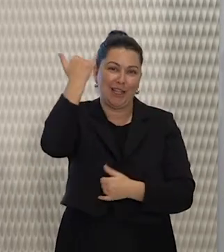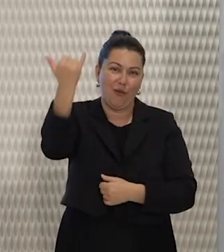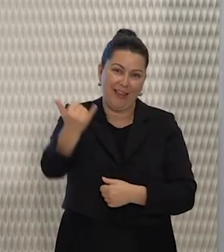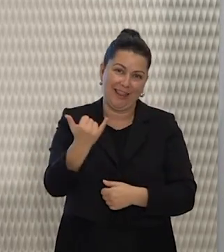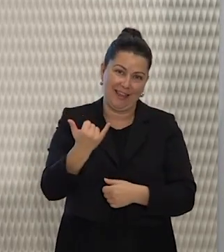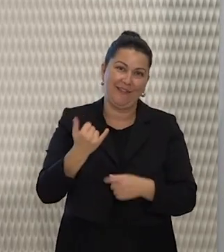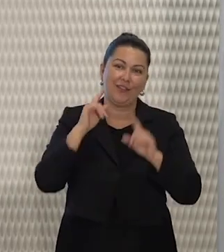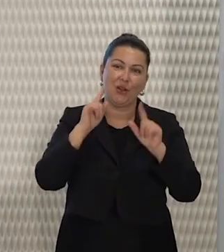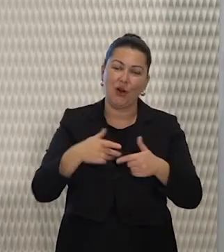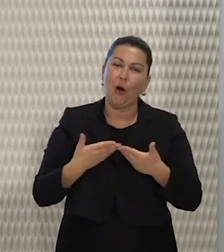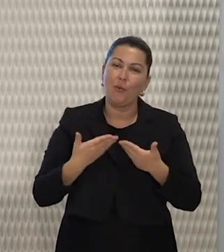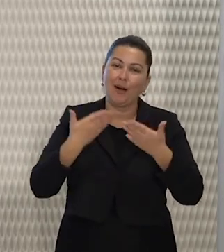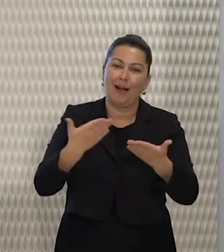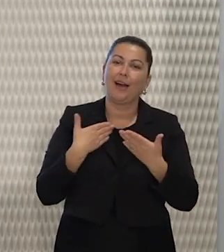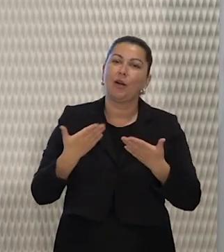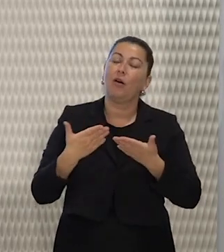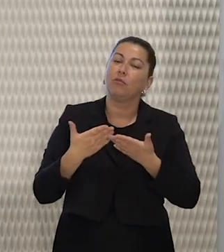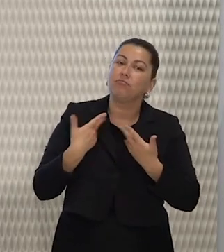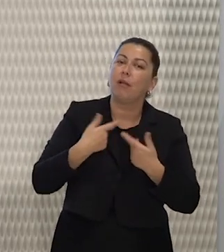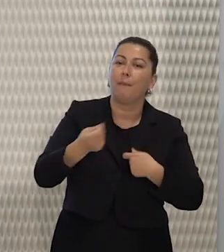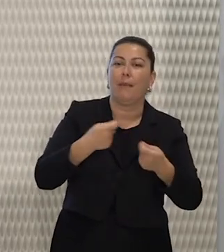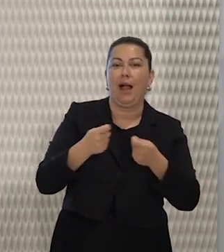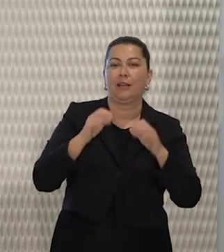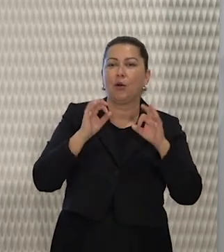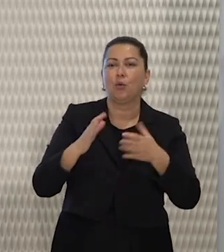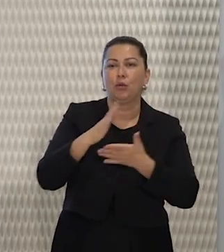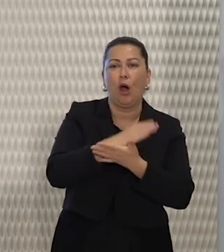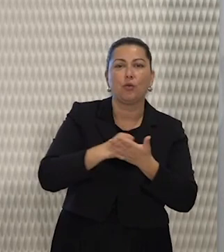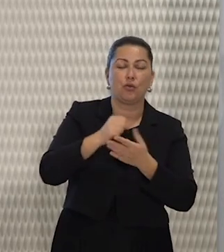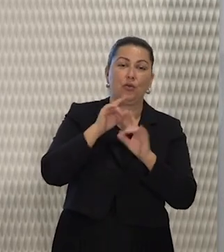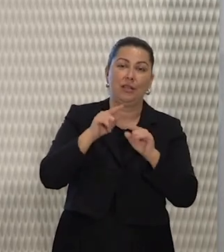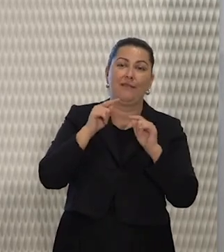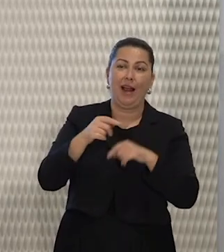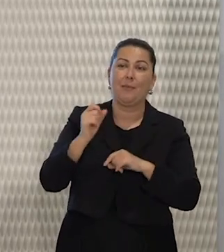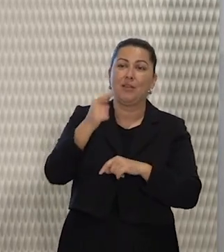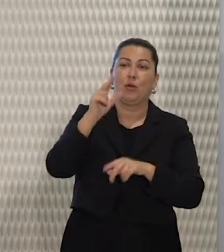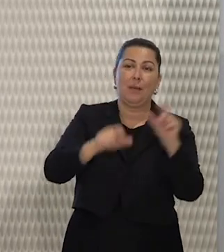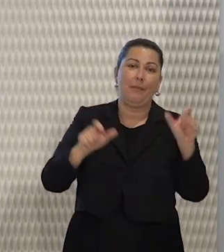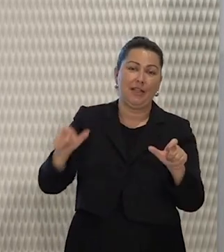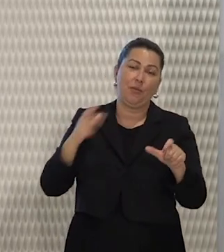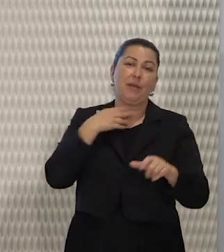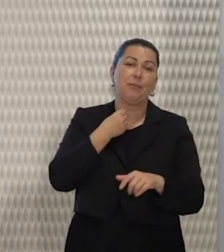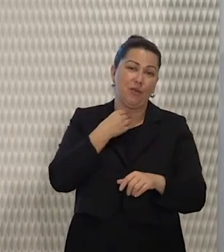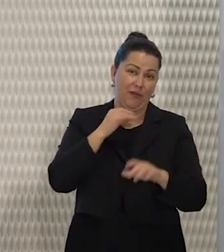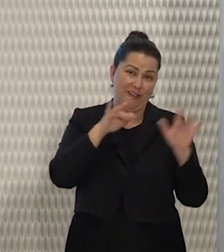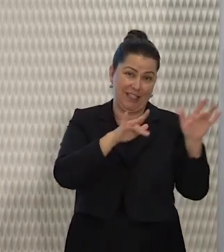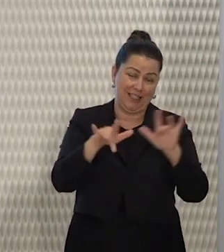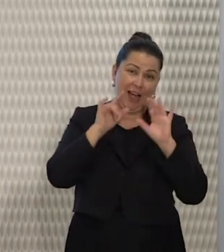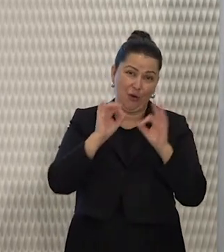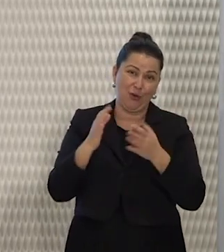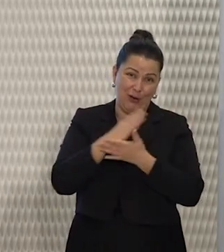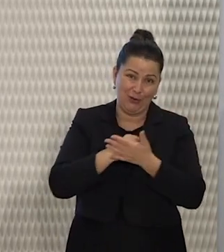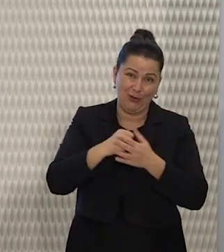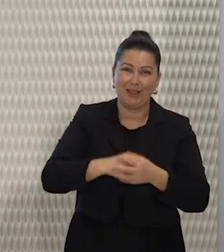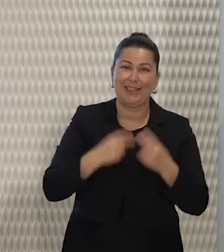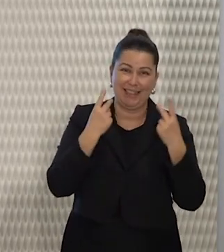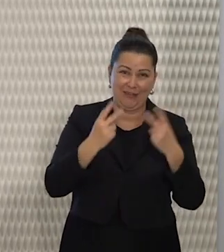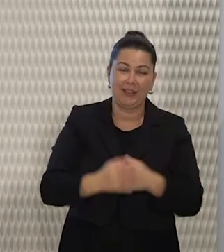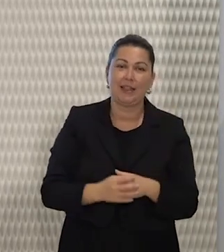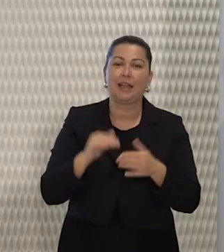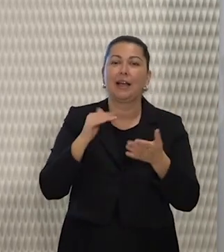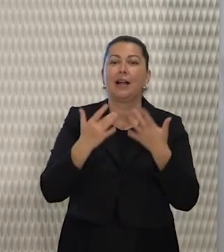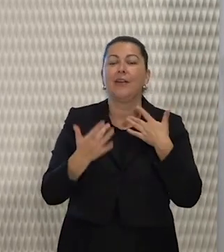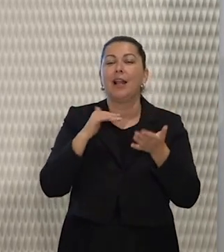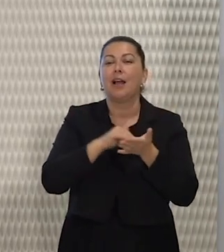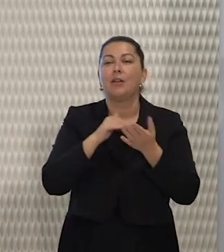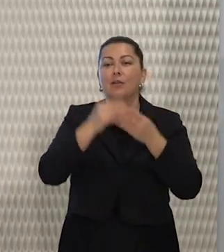innovativ und nutzen Sie den Markt besonderer Menschen mit Bedürfnissen. Ich darf Sie noch vielleicht